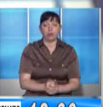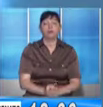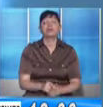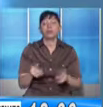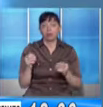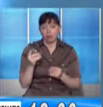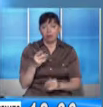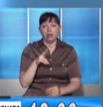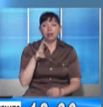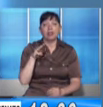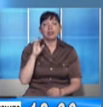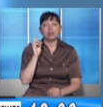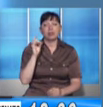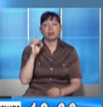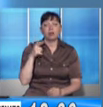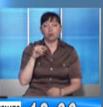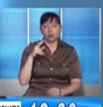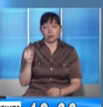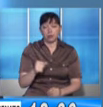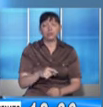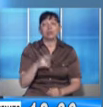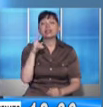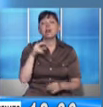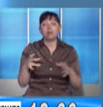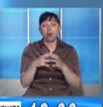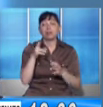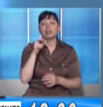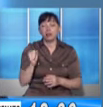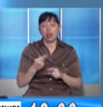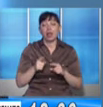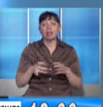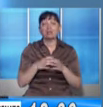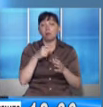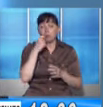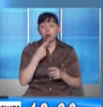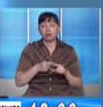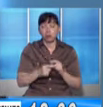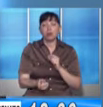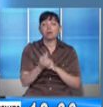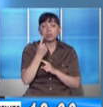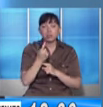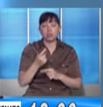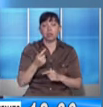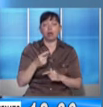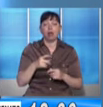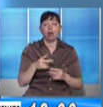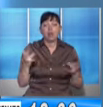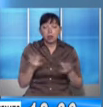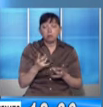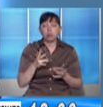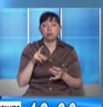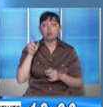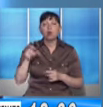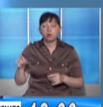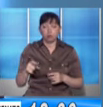2 minute. Platforma de Unitate și Adevăr este un partid care a apărut din nevoia cetățenilor de a protesta împotriva oligarhiei